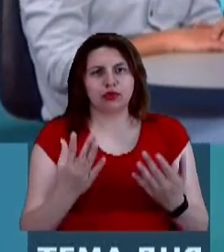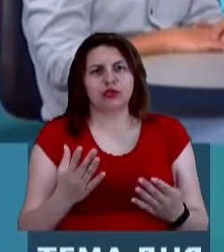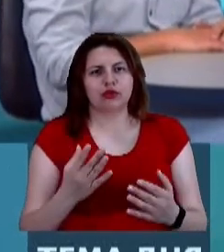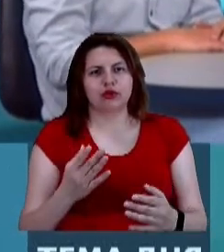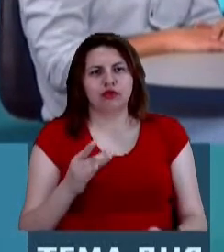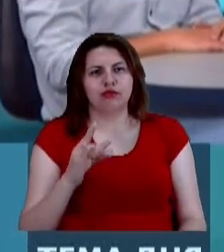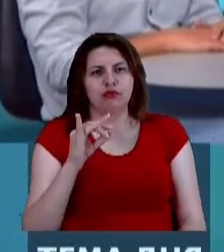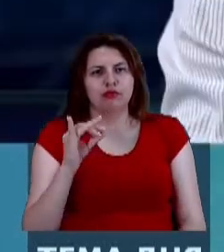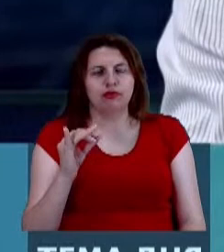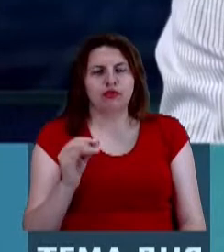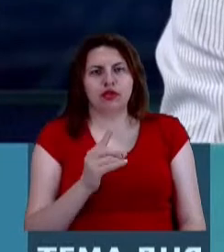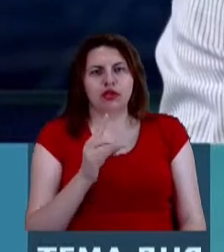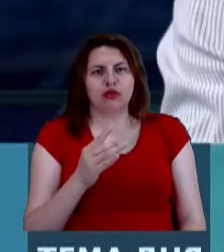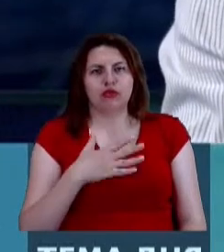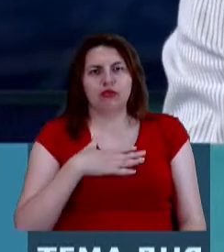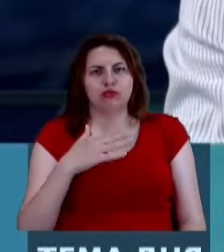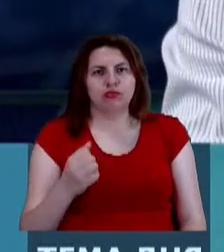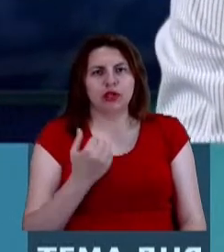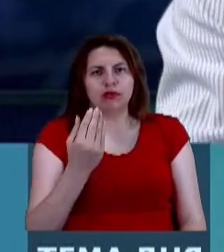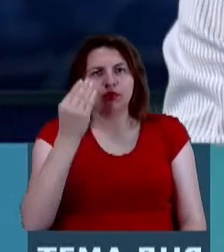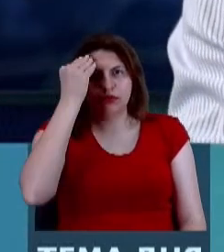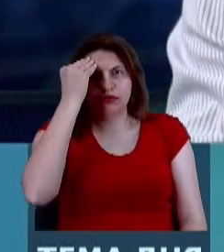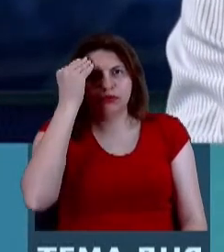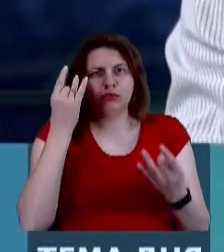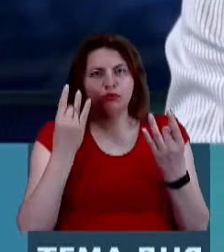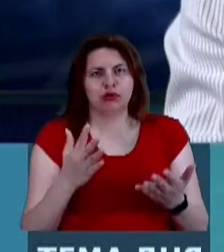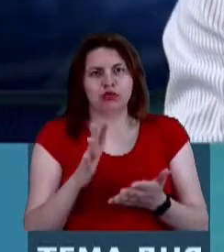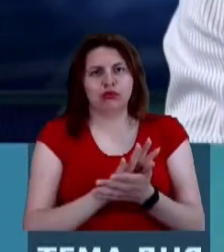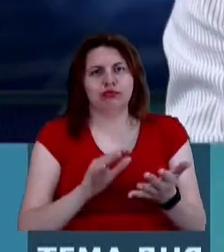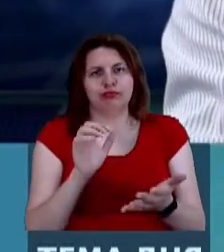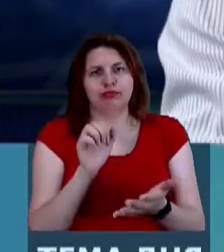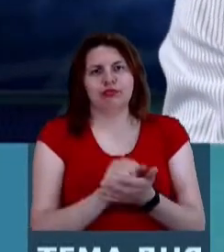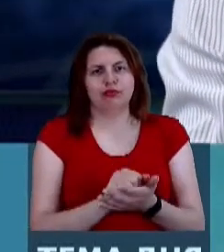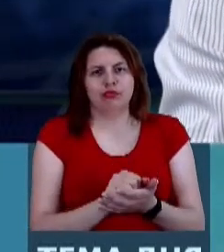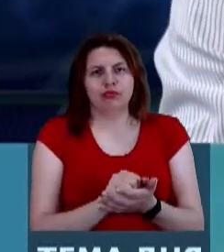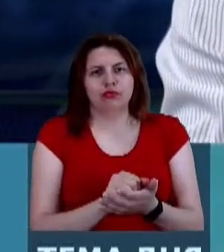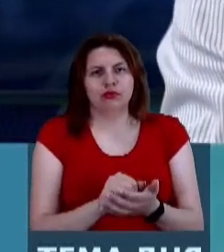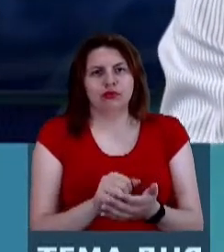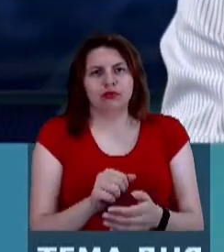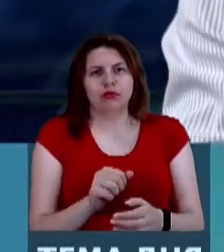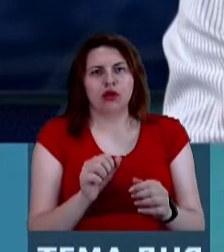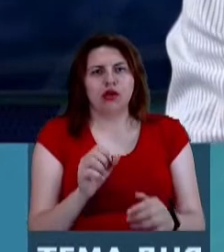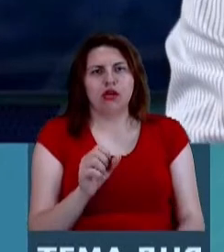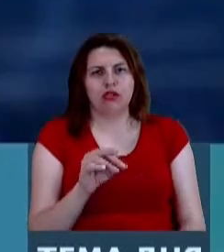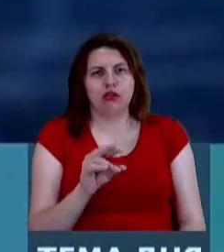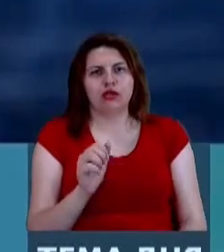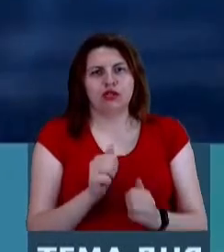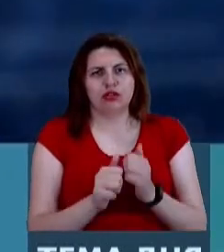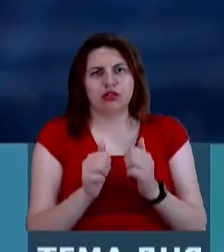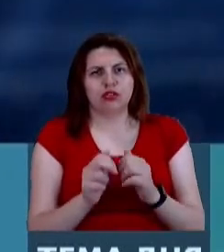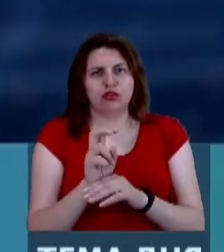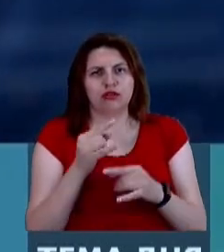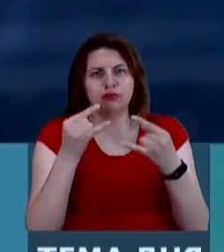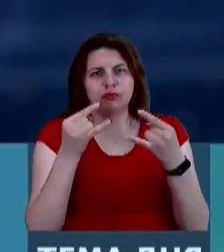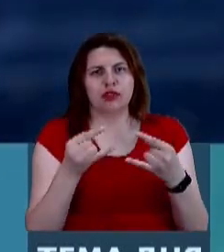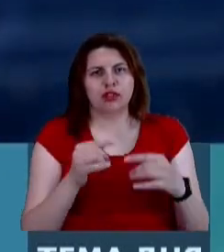в черговий раз твою ж точку зору просто поплюжили, але частіше з'являтися в медіа. Скажіть, будь ласка,